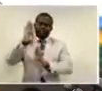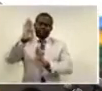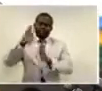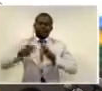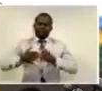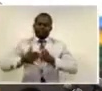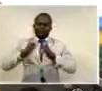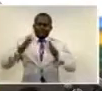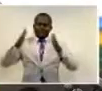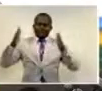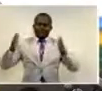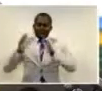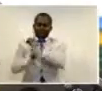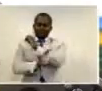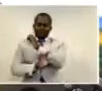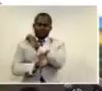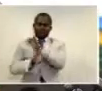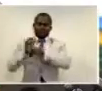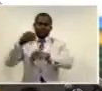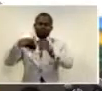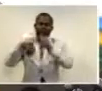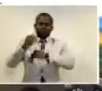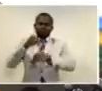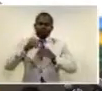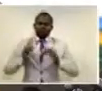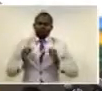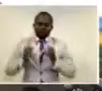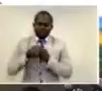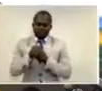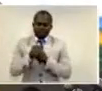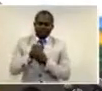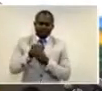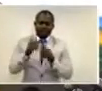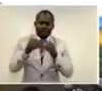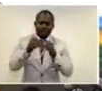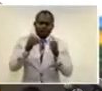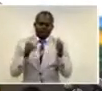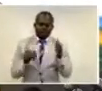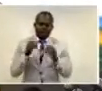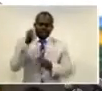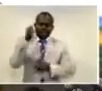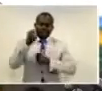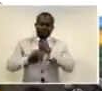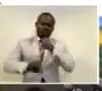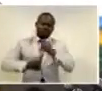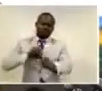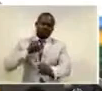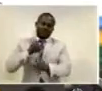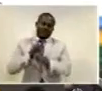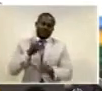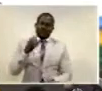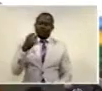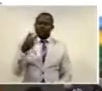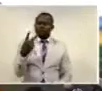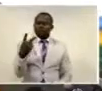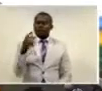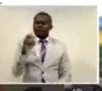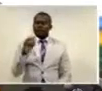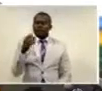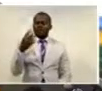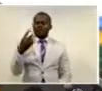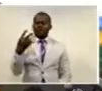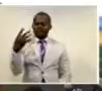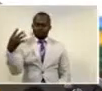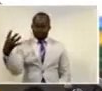mu bucuruzi n'ubukerarugendo mbere y'umwaka wa 2024. 2024